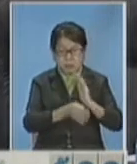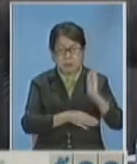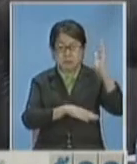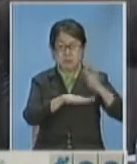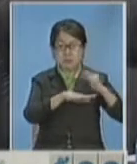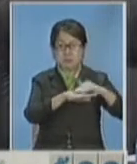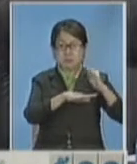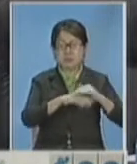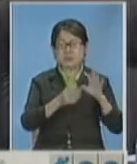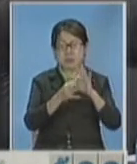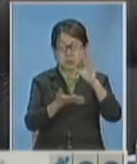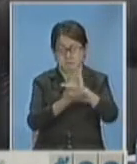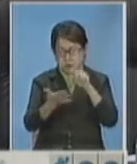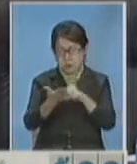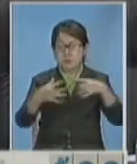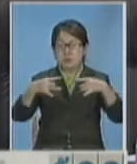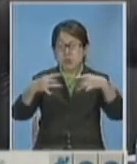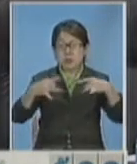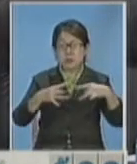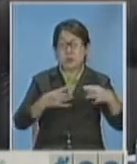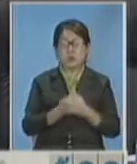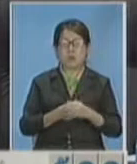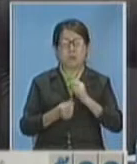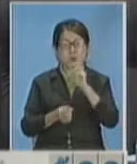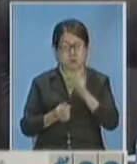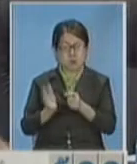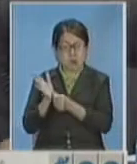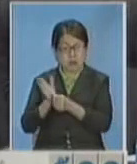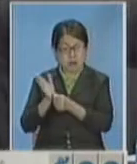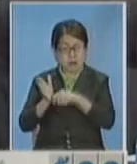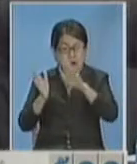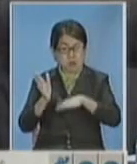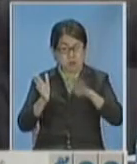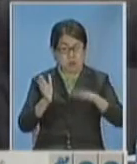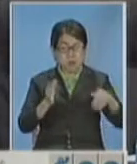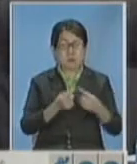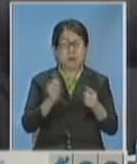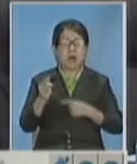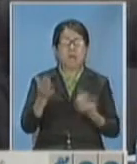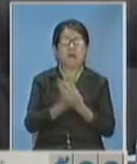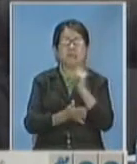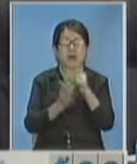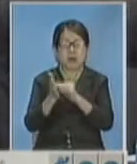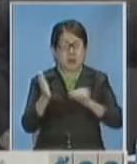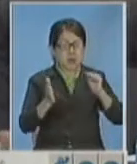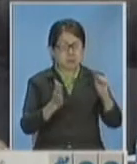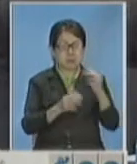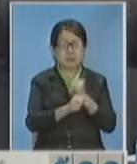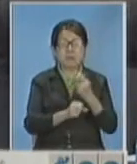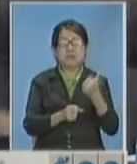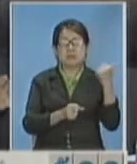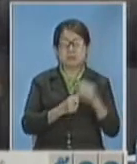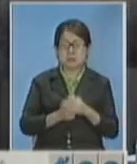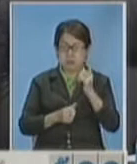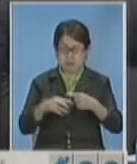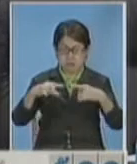งว่าการงบตั้งงบประมาณไม่เหมาะสมนะคะเสนอให้ปรับลดปรากฏว่าก็ขอเปลี่ยนไปทำอย่างอื่นซึ่งมันไม่ใช่ใช่ไ